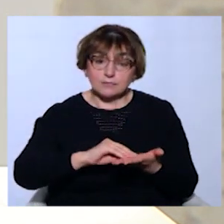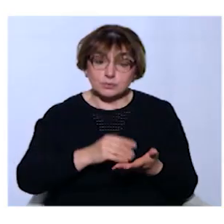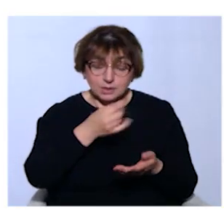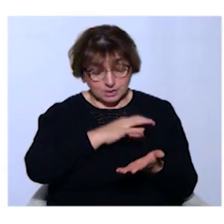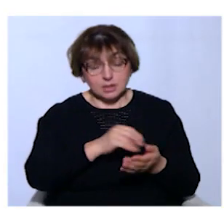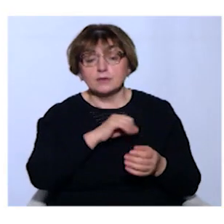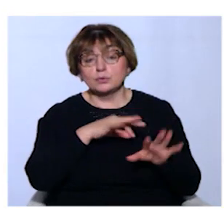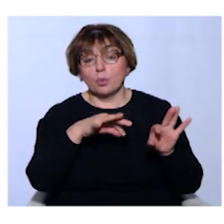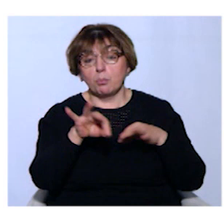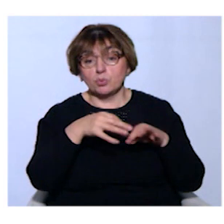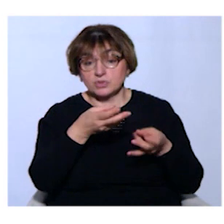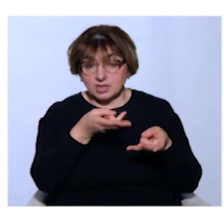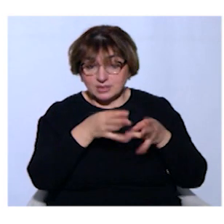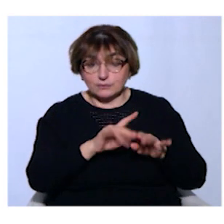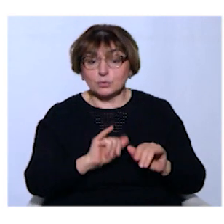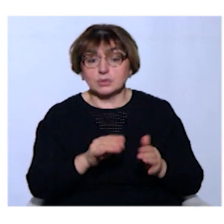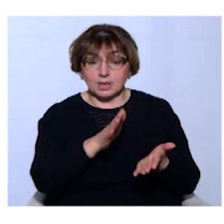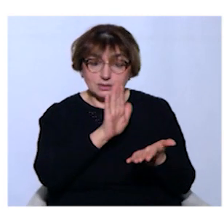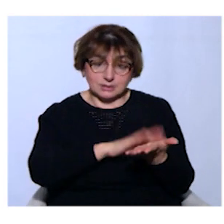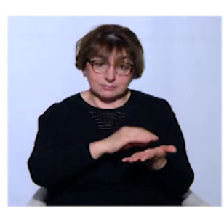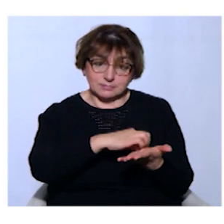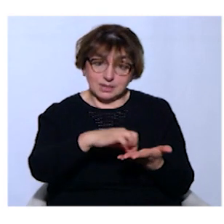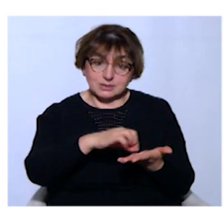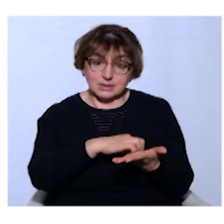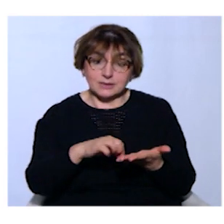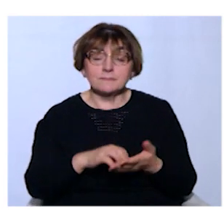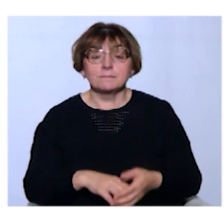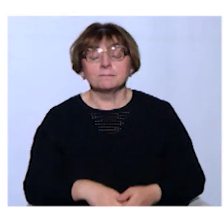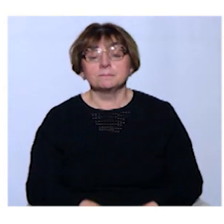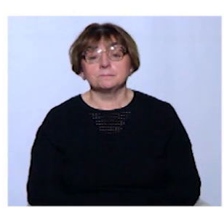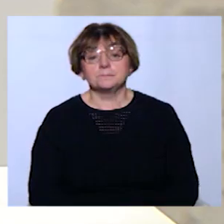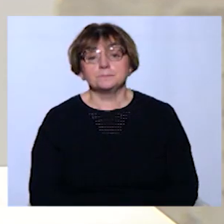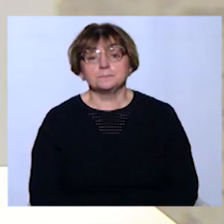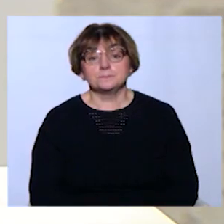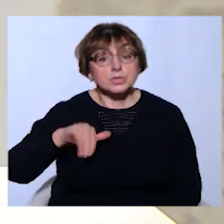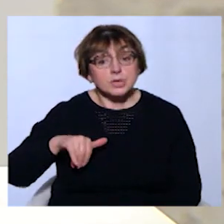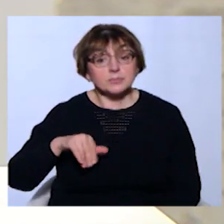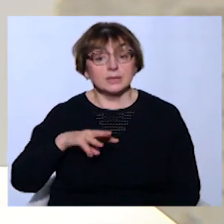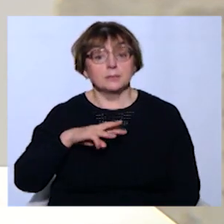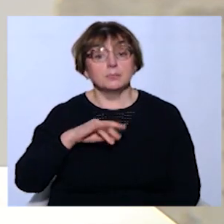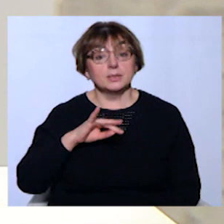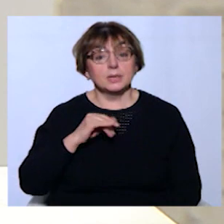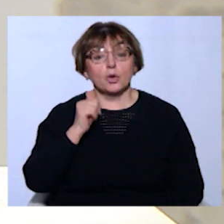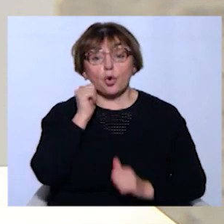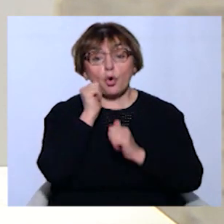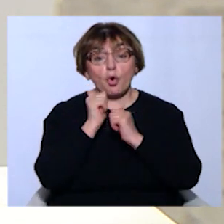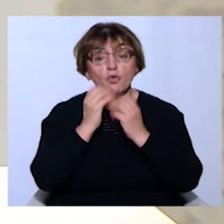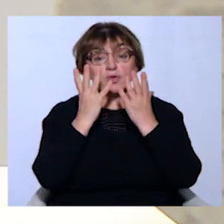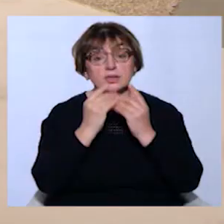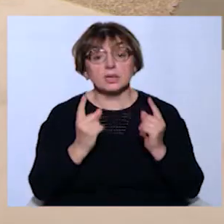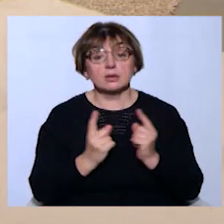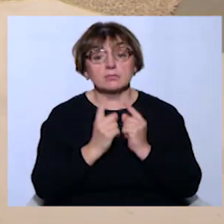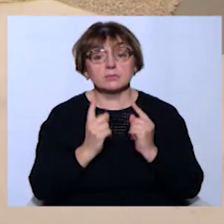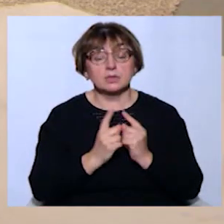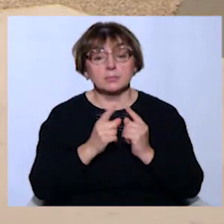დავტოვოთ ქაღალდზე რაღაც ნაკვალევი მისი გატარების შედეგად. შემდეგი მინერალი, რომელიც ყოველდღიურად გვხვდება ასევე,